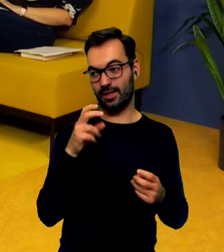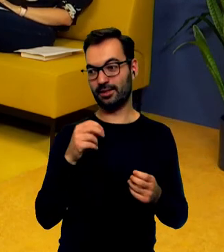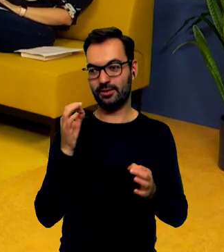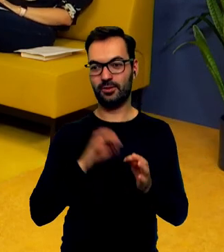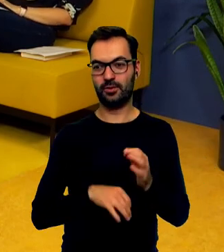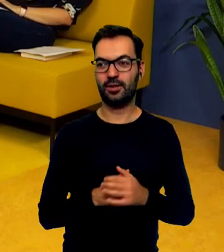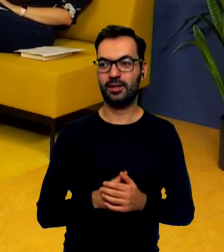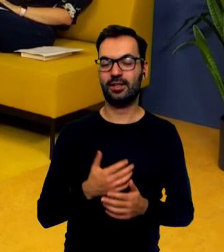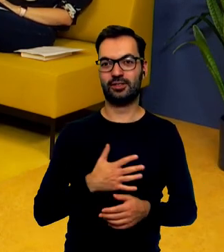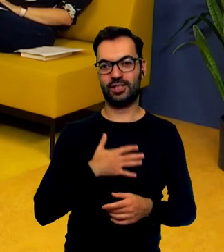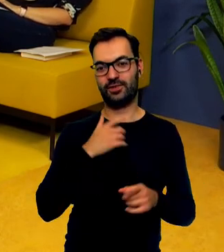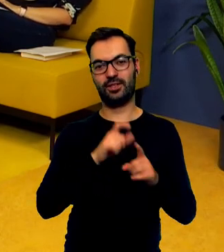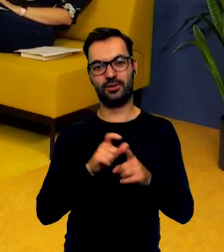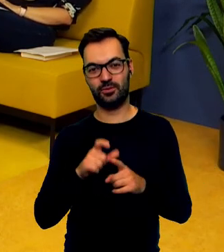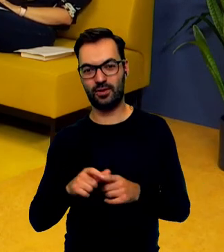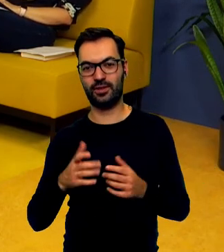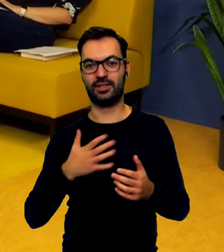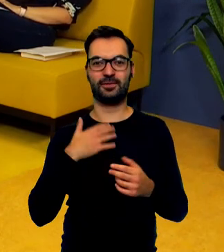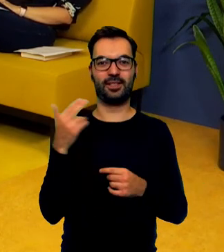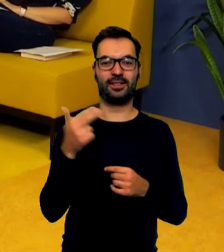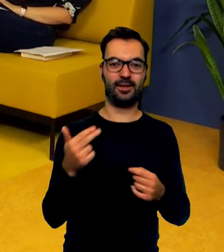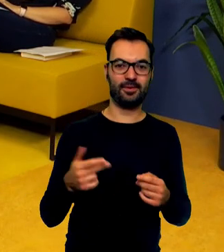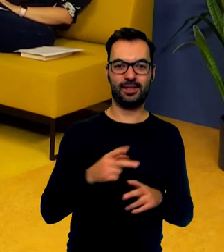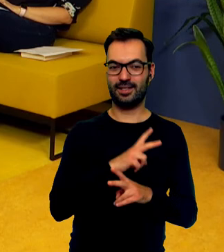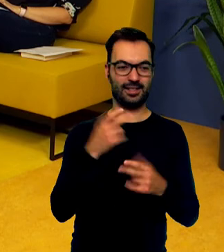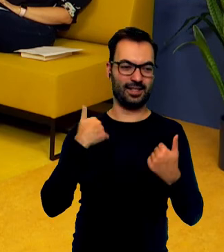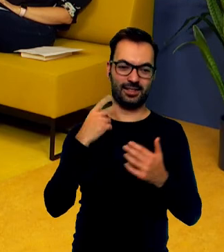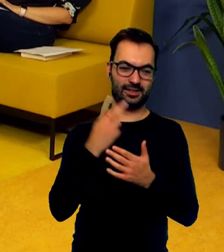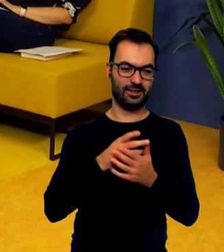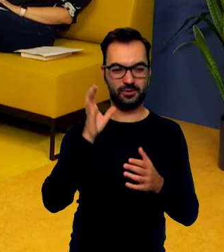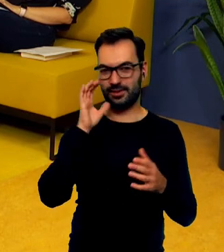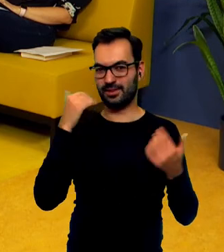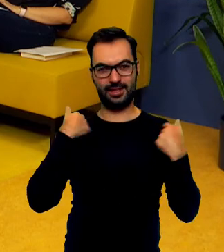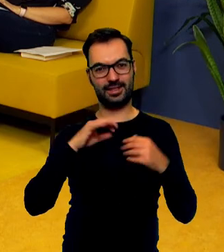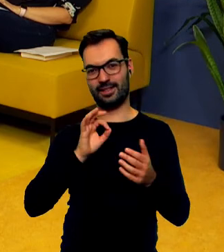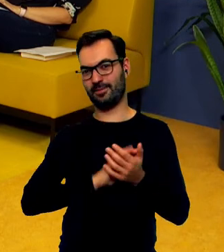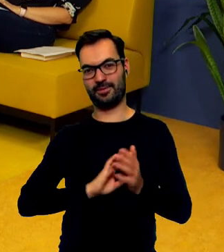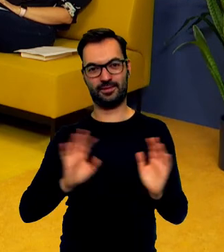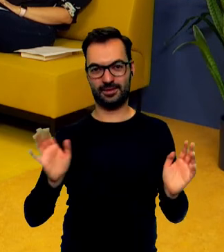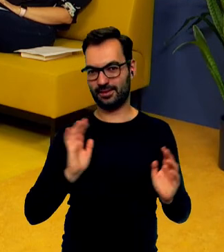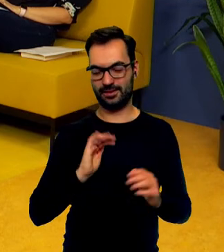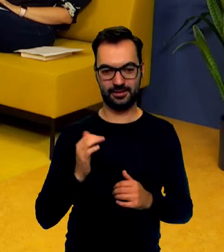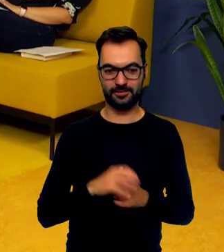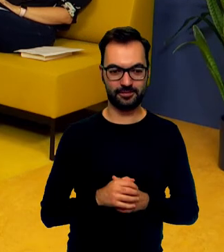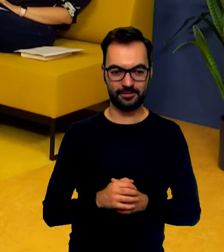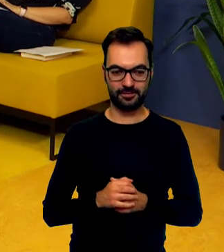Tak, jakieś właśnie dziwne słowa i dziwne tematy, nikt tego nie będzie chciał ani słuchać, ani czytać,